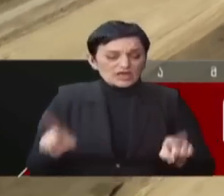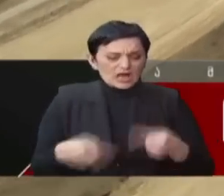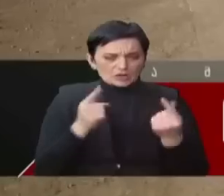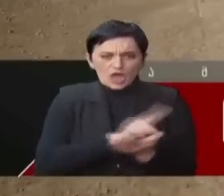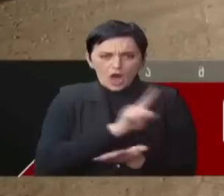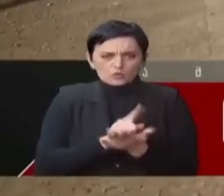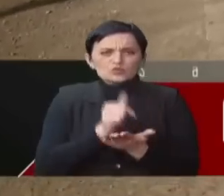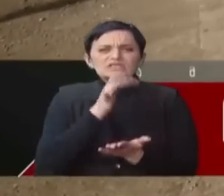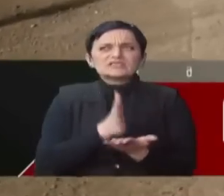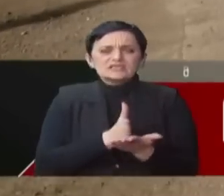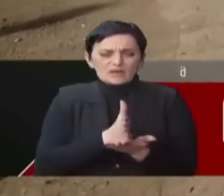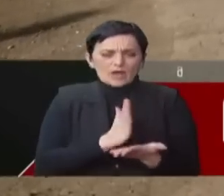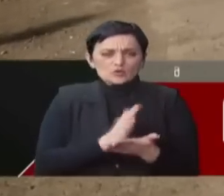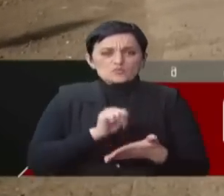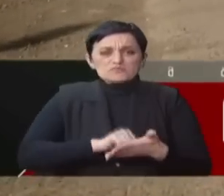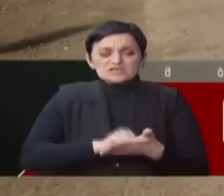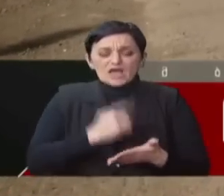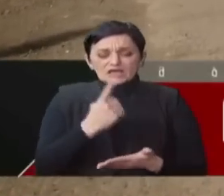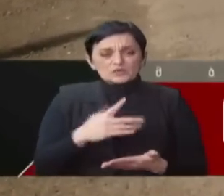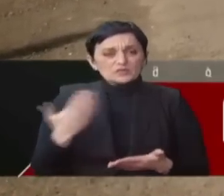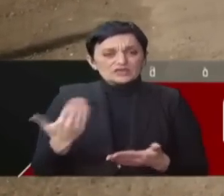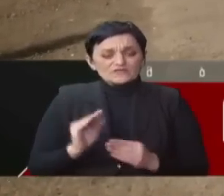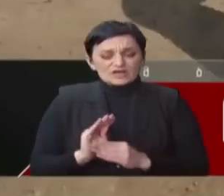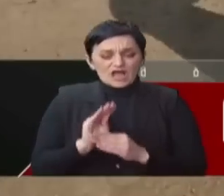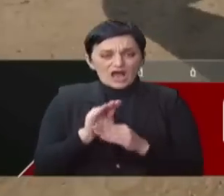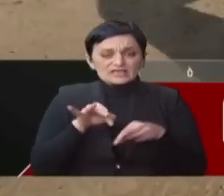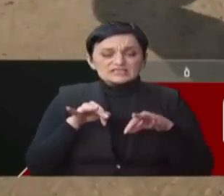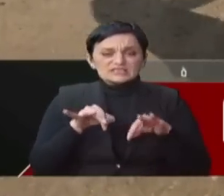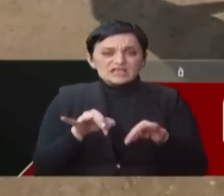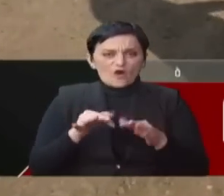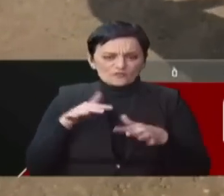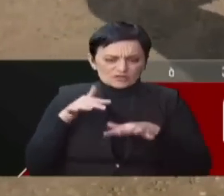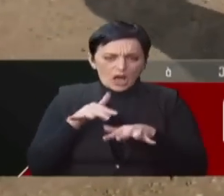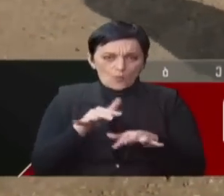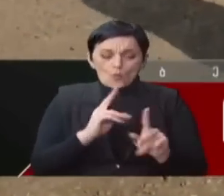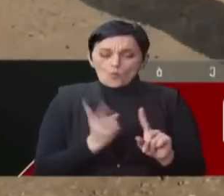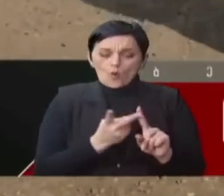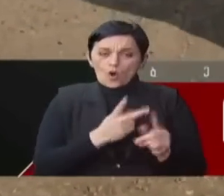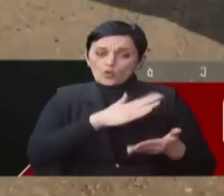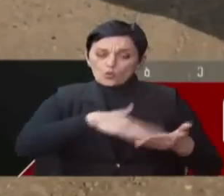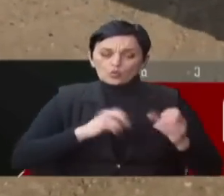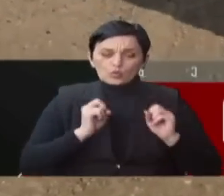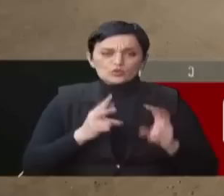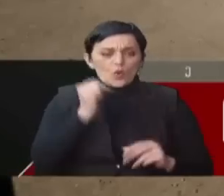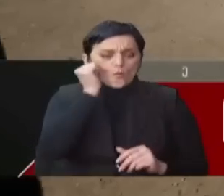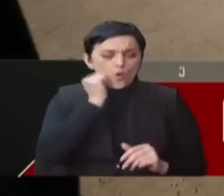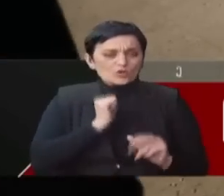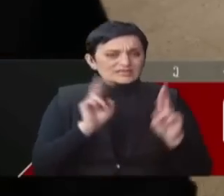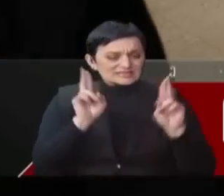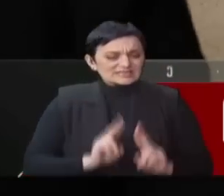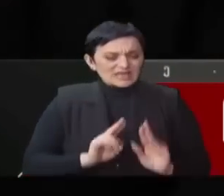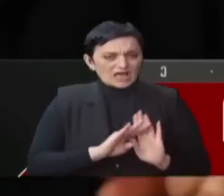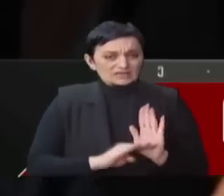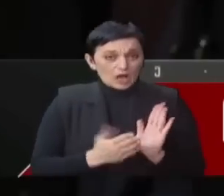აუცილებლობა წლებია არსებობს. Მიზეზი ერთის მხრივ გაზრდილი საავტომობილო ნაკადი და მეორეს მხრივ უსაფრთხოების მოძველებული